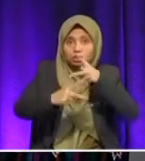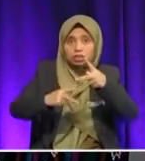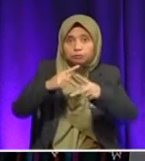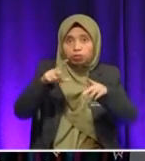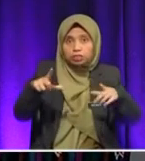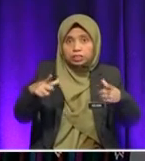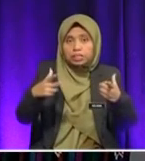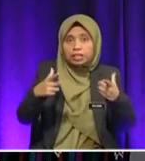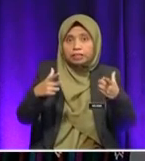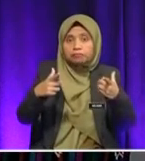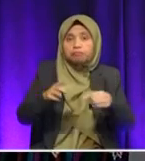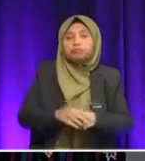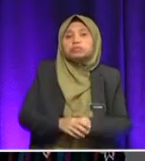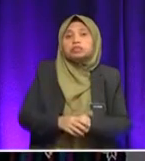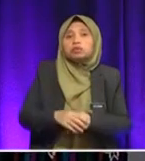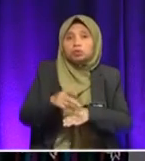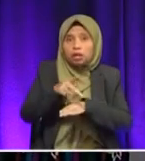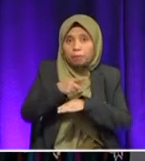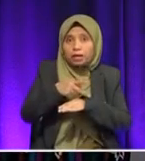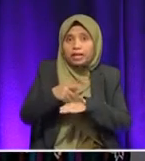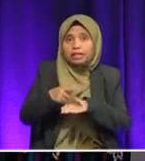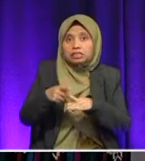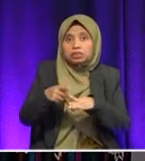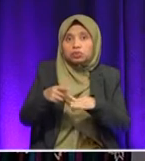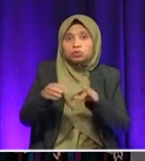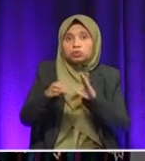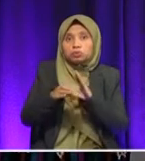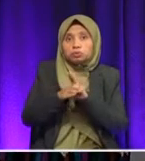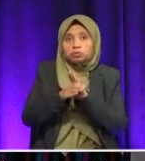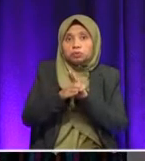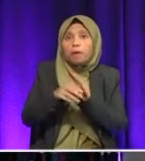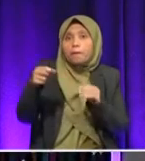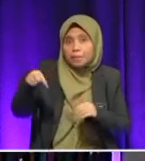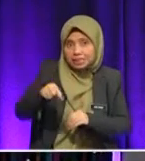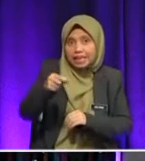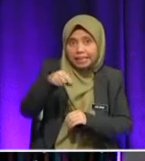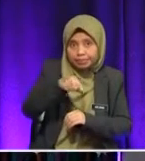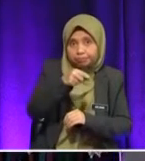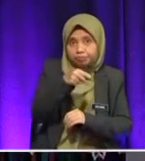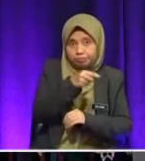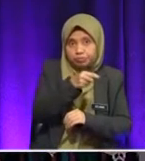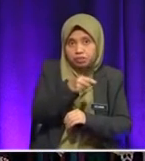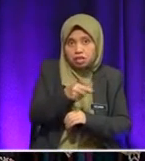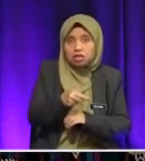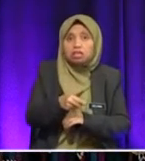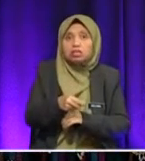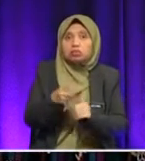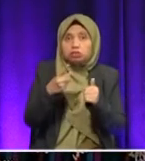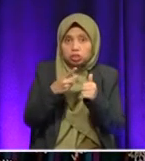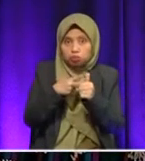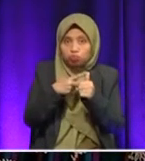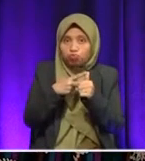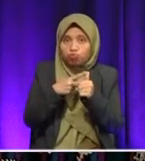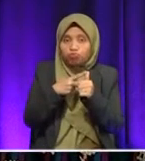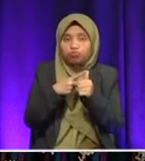dalam Apakah itu sendiri seperti menjaga pola dan juga menjahit baiklah yang diperlukan sebelum membuat lah